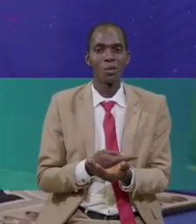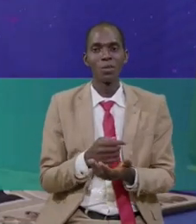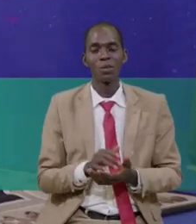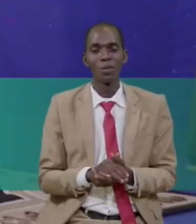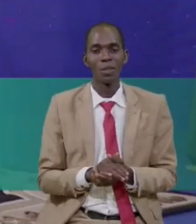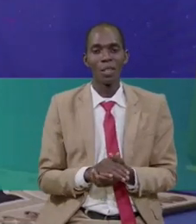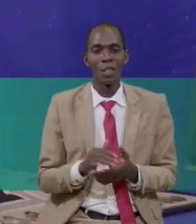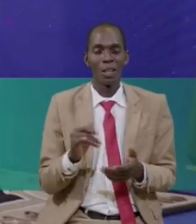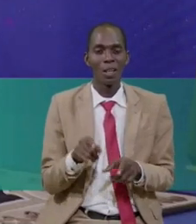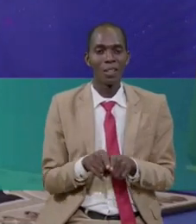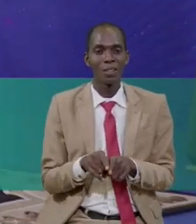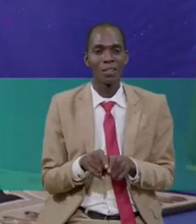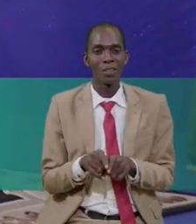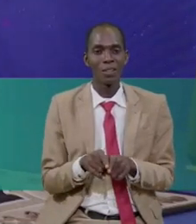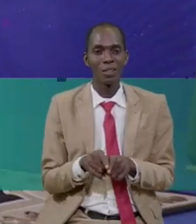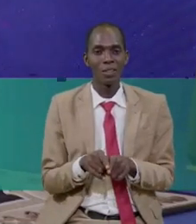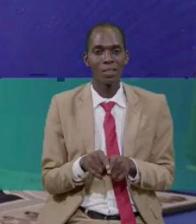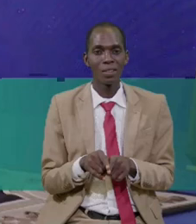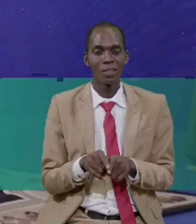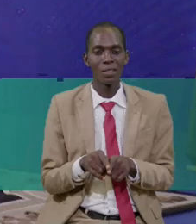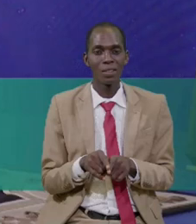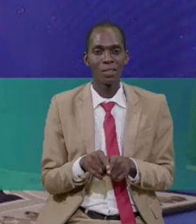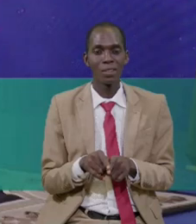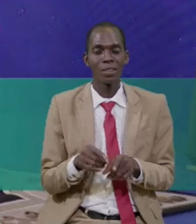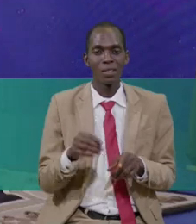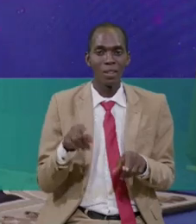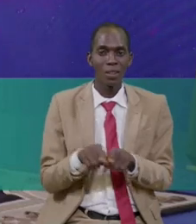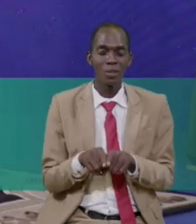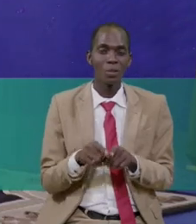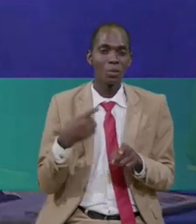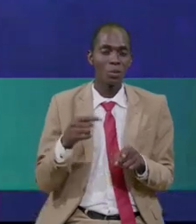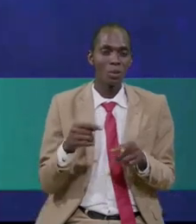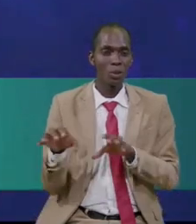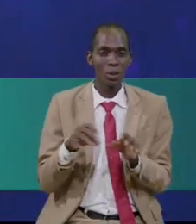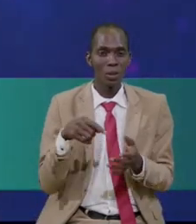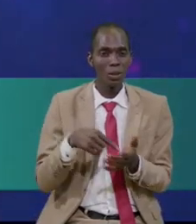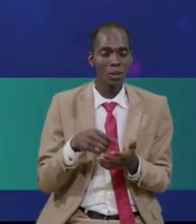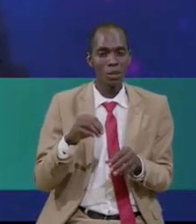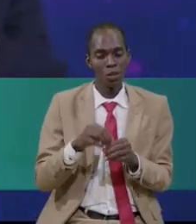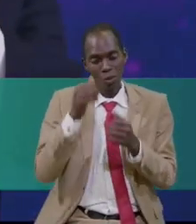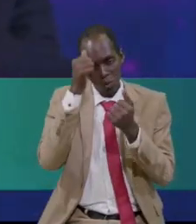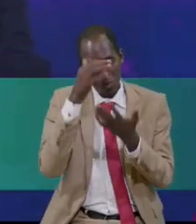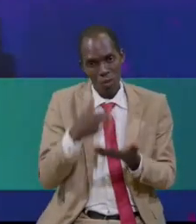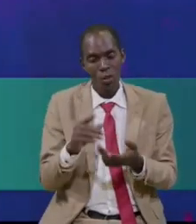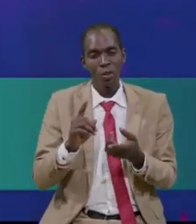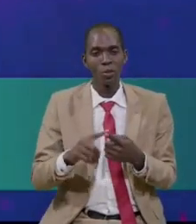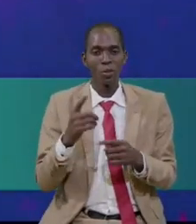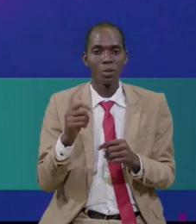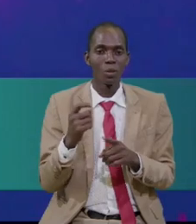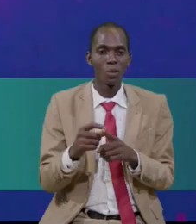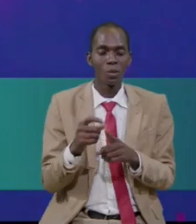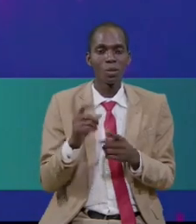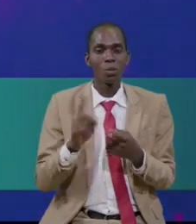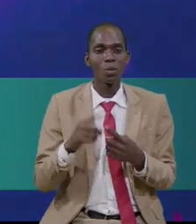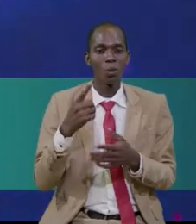comme nous croyons en lui, nous venons en obéissance à sa parole, en obéissance à ce qu'il